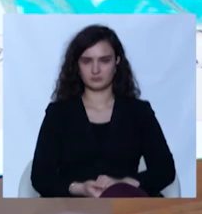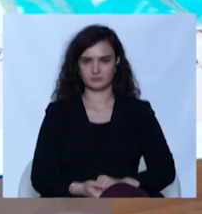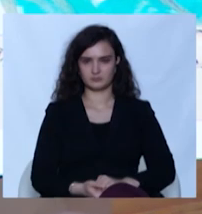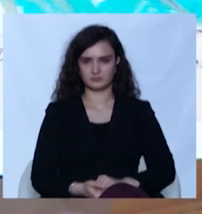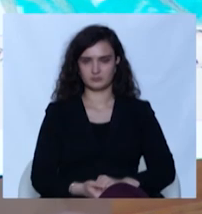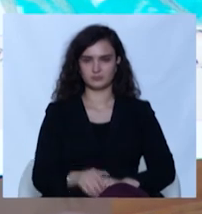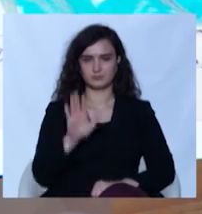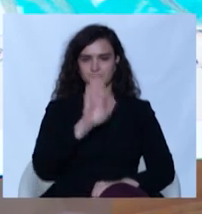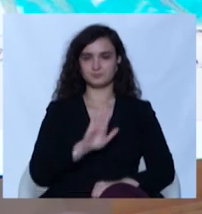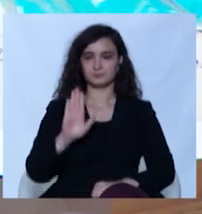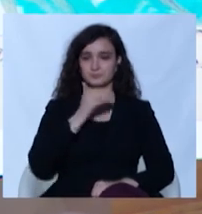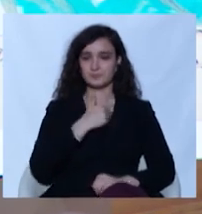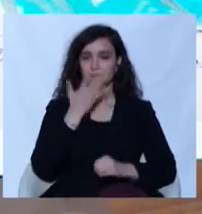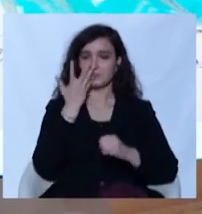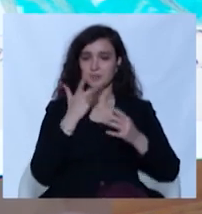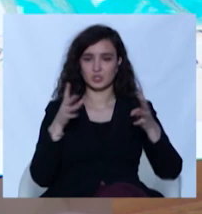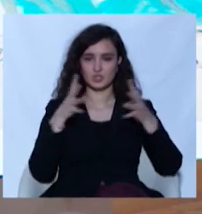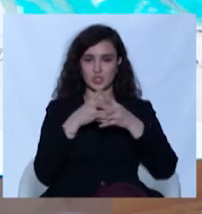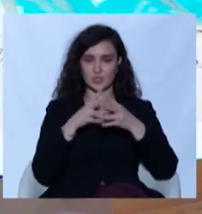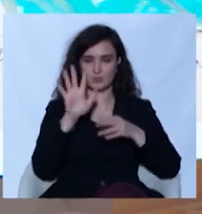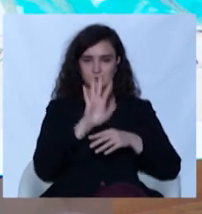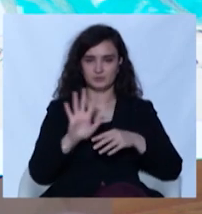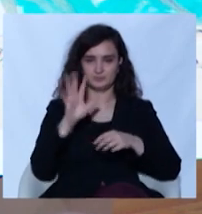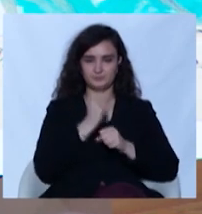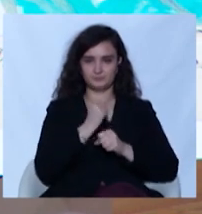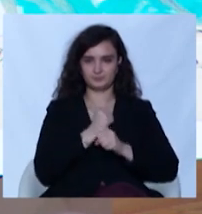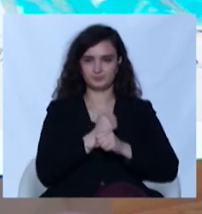უკან მინდა გავუკეთო შერეული ფონი.